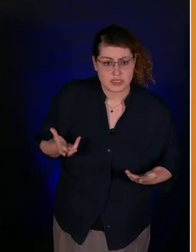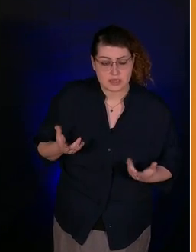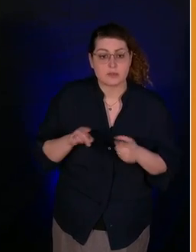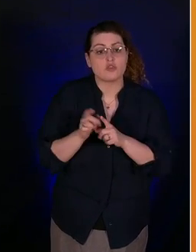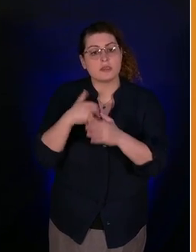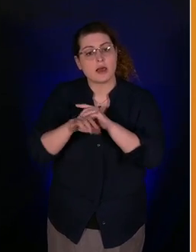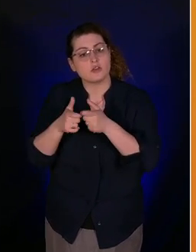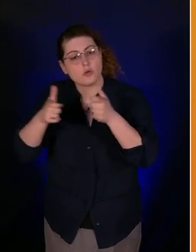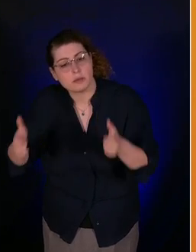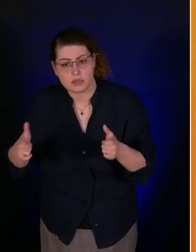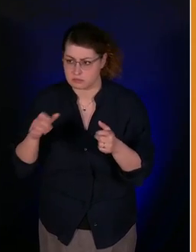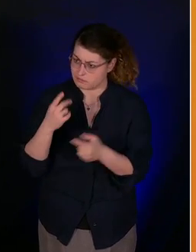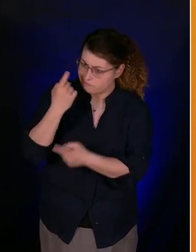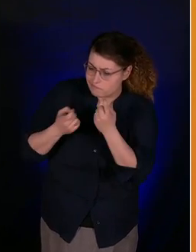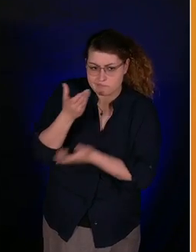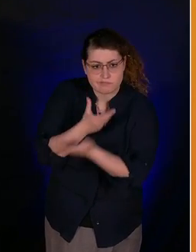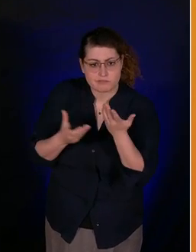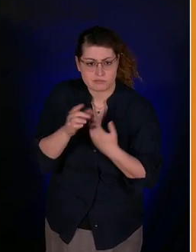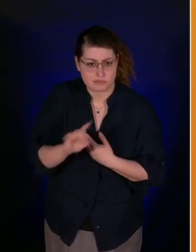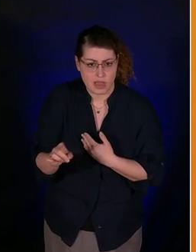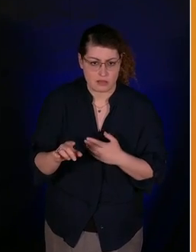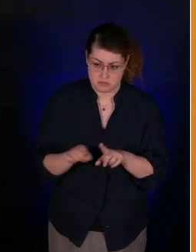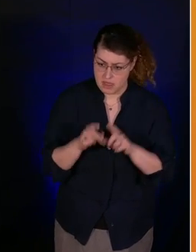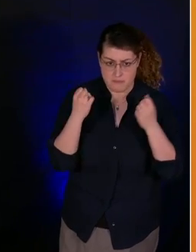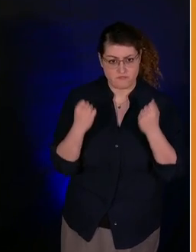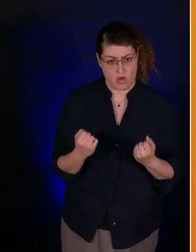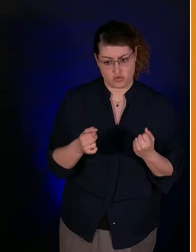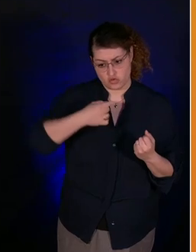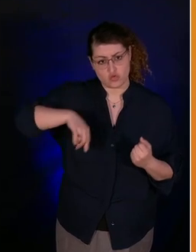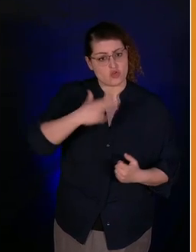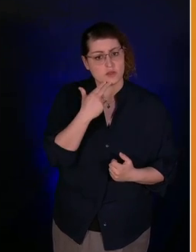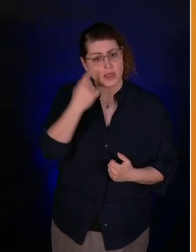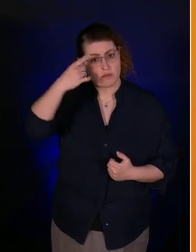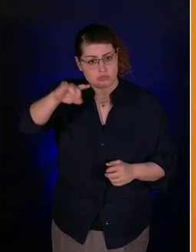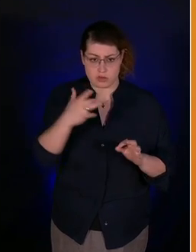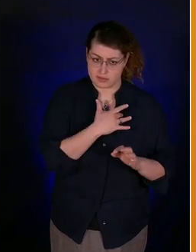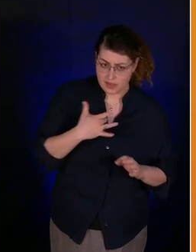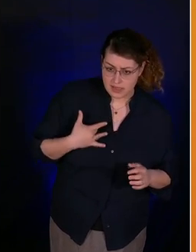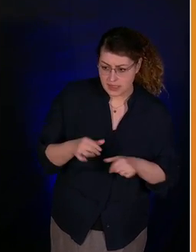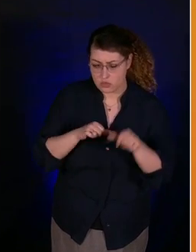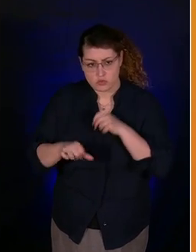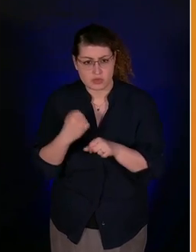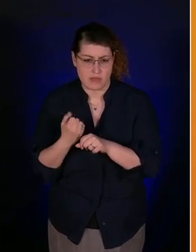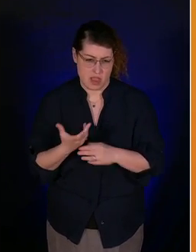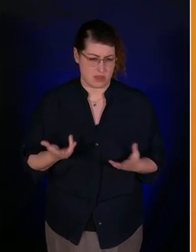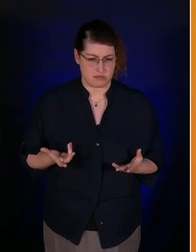entreprises sur ces questions, avec la même force que nous savons que nous utilisons pour les questions de santé et conditions de travail.